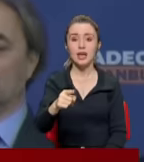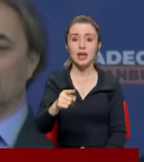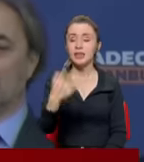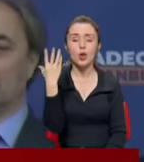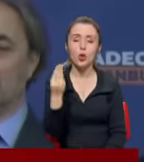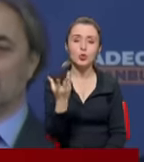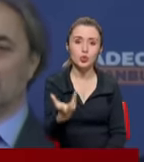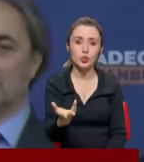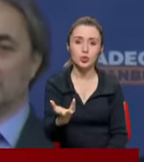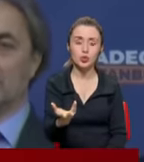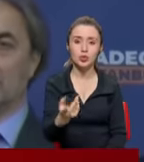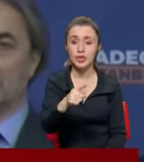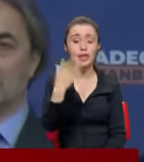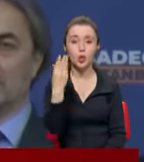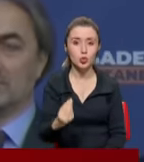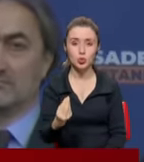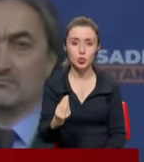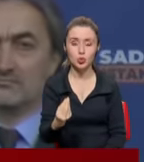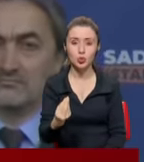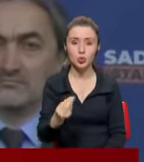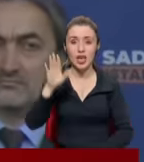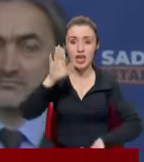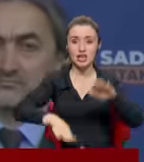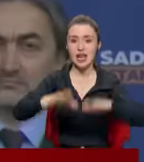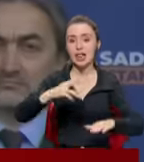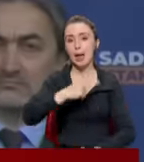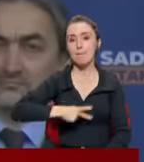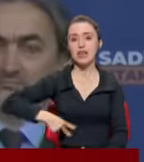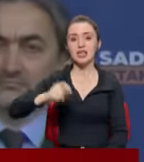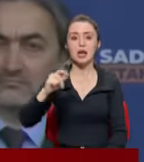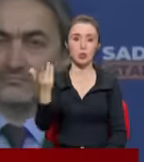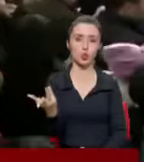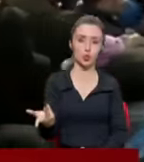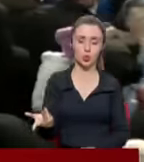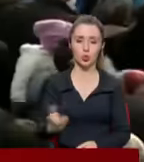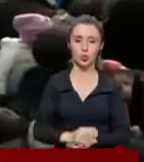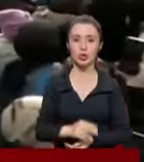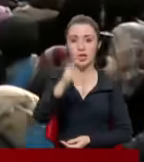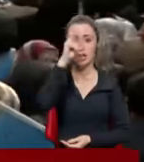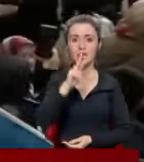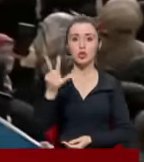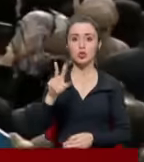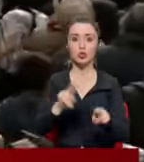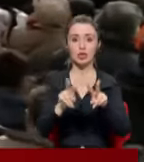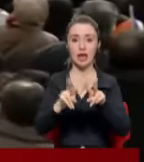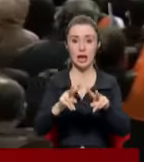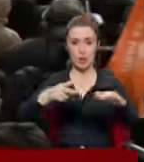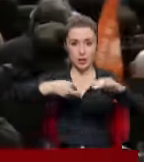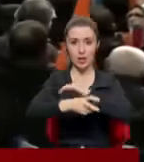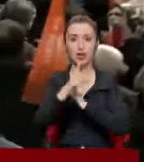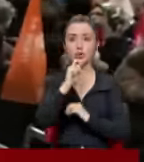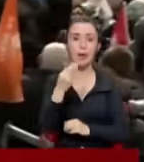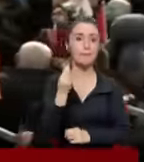olsan Olsan olsan reklam belediyeciliğinin Fatihi olursun ya 230 km Metro sözü